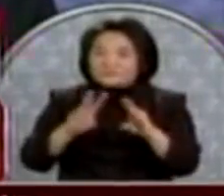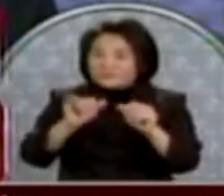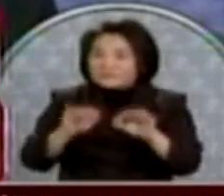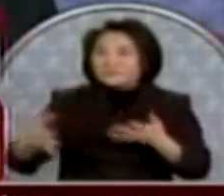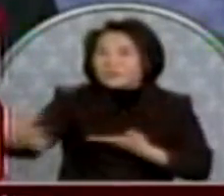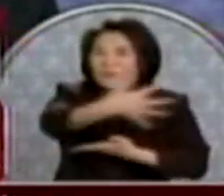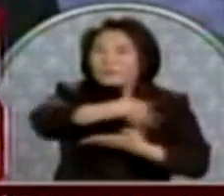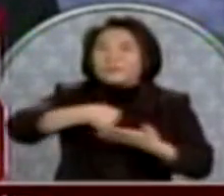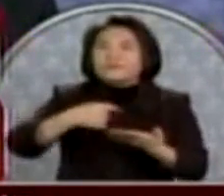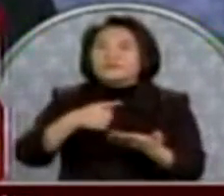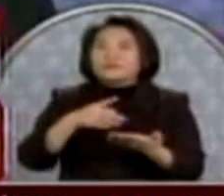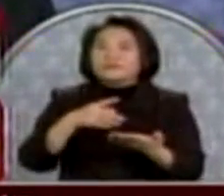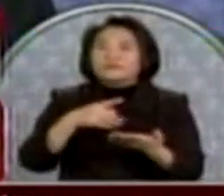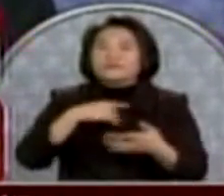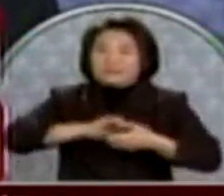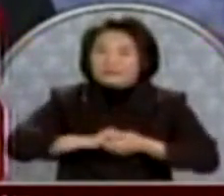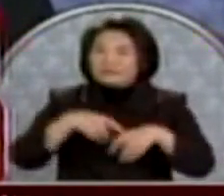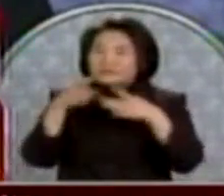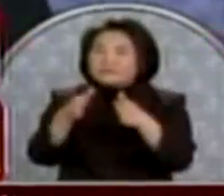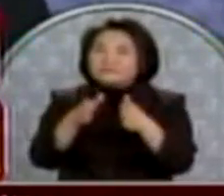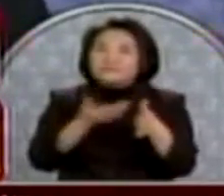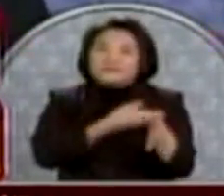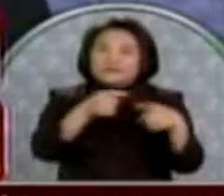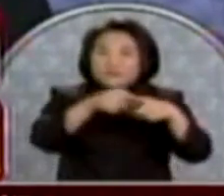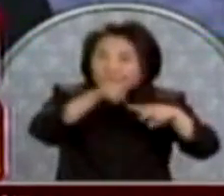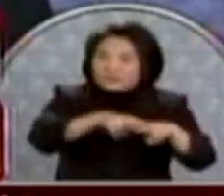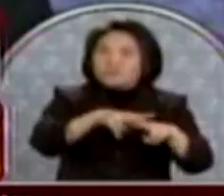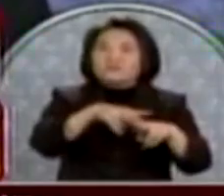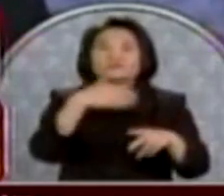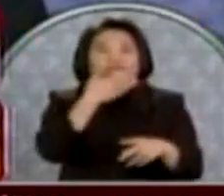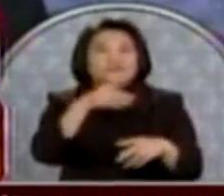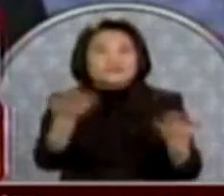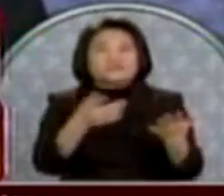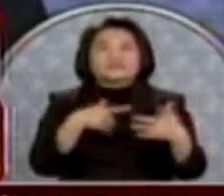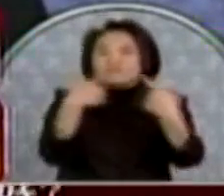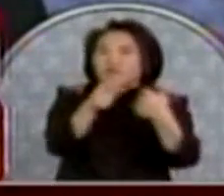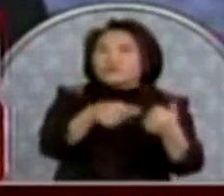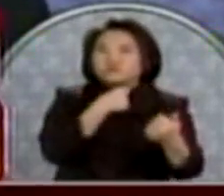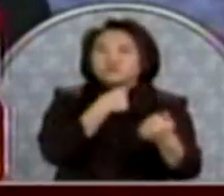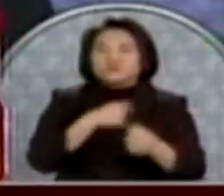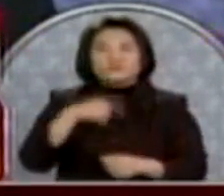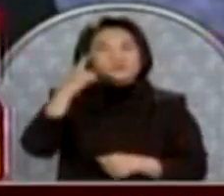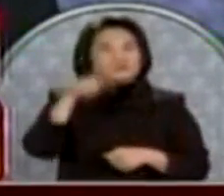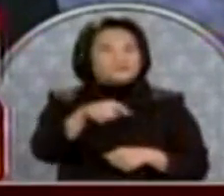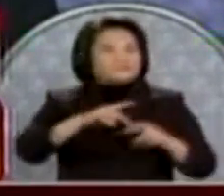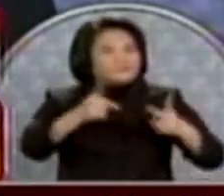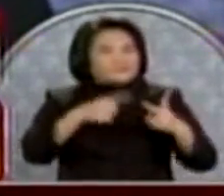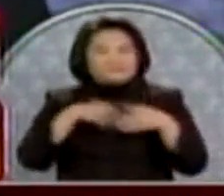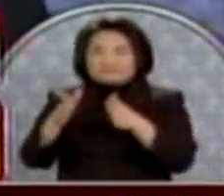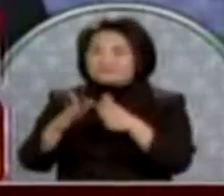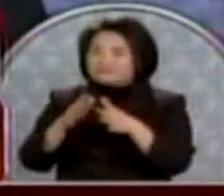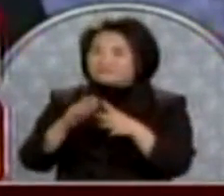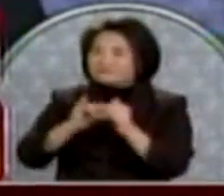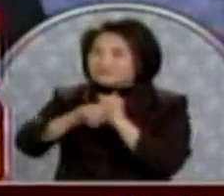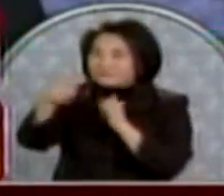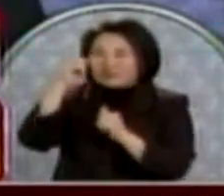征收的，要确保我们增进啊公共利益的这事情，确实这条的修正对人民是不